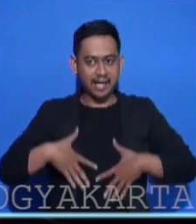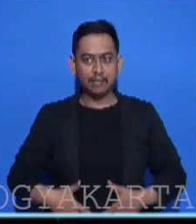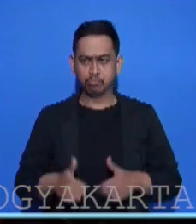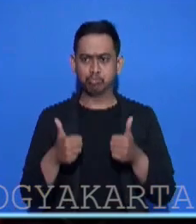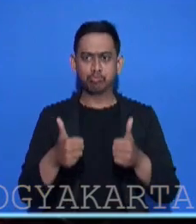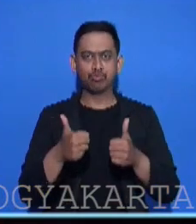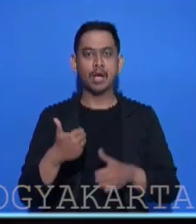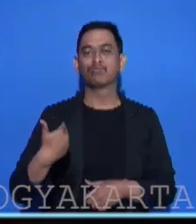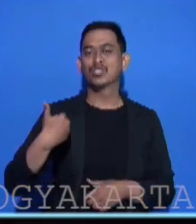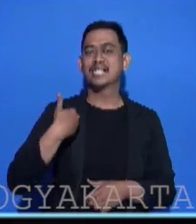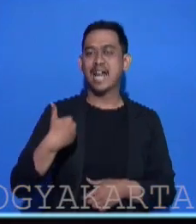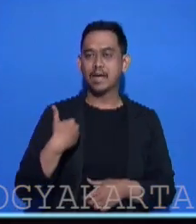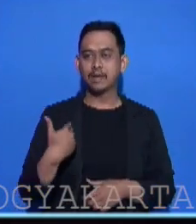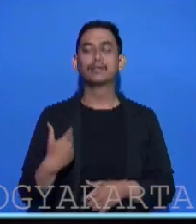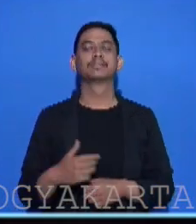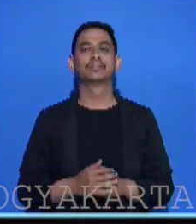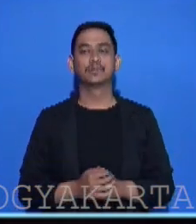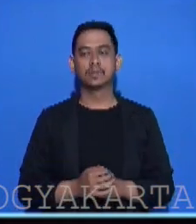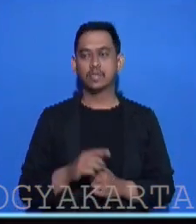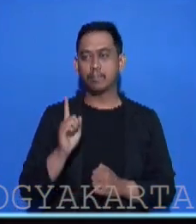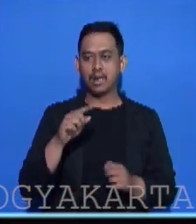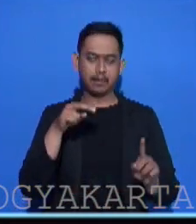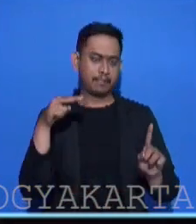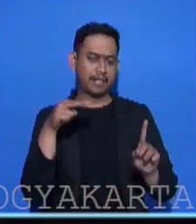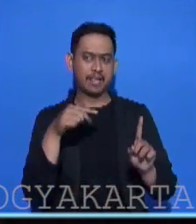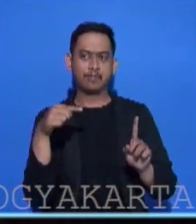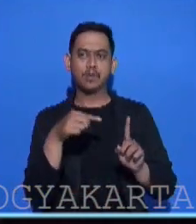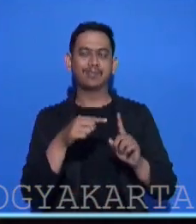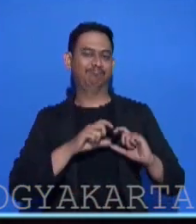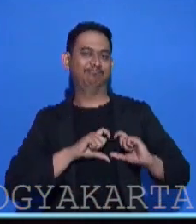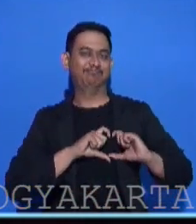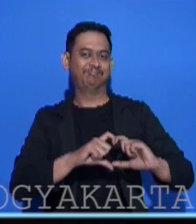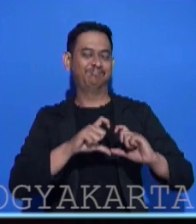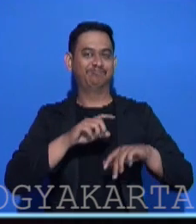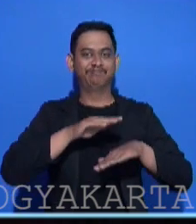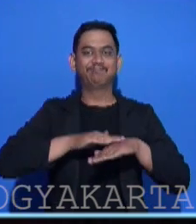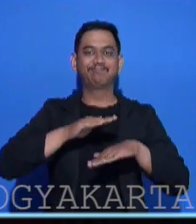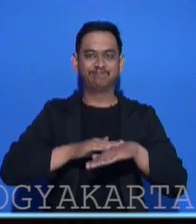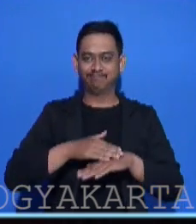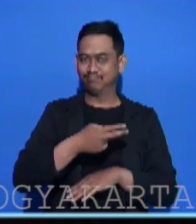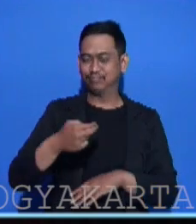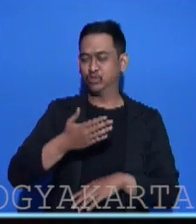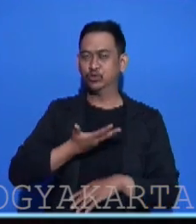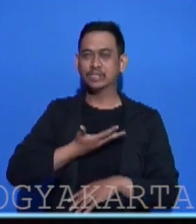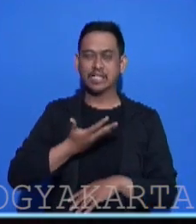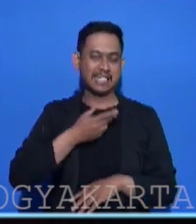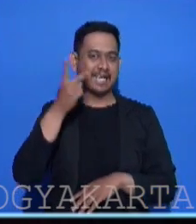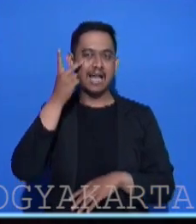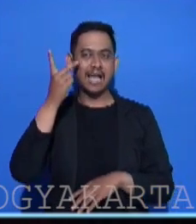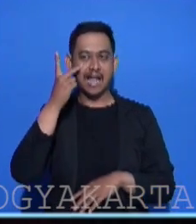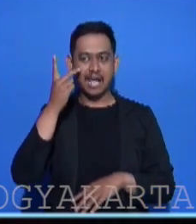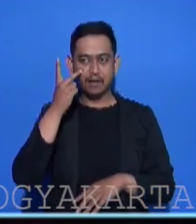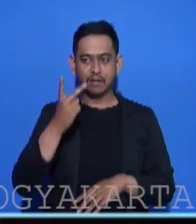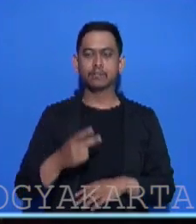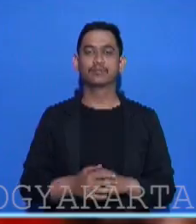punya satu misi bahwa kami mencintai budaya. Dan kami ingin melestarikan apa yang sudah